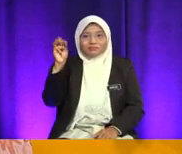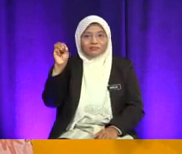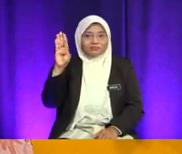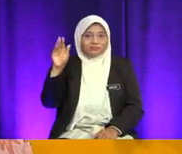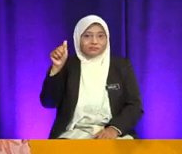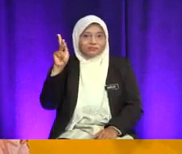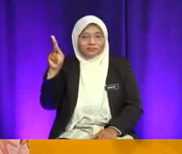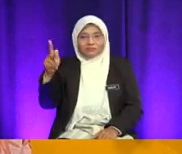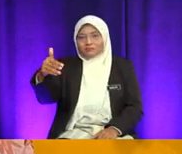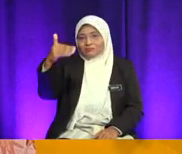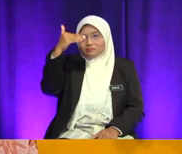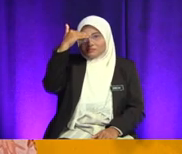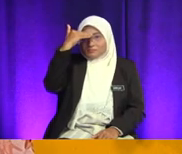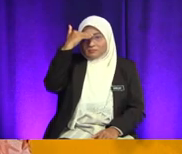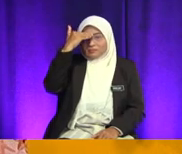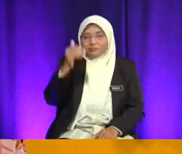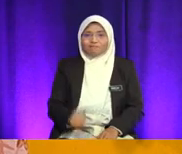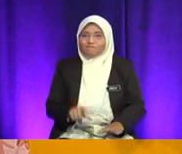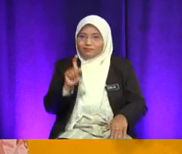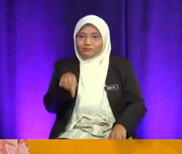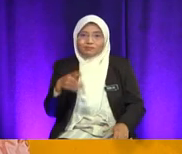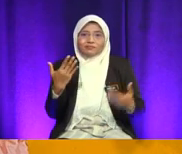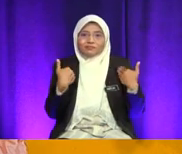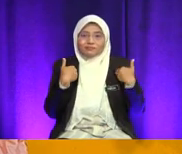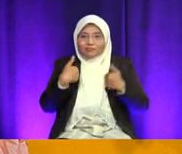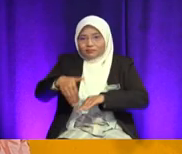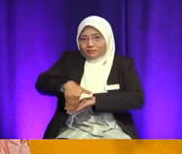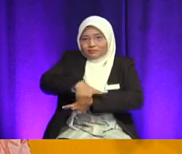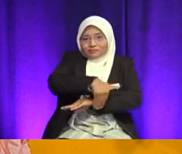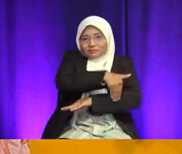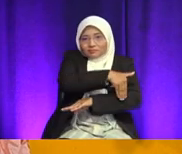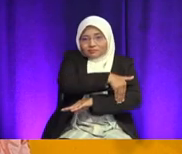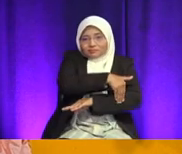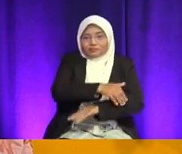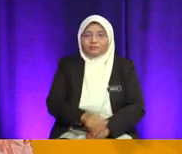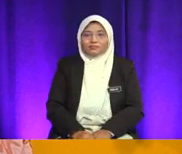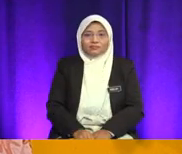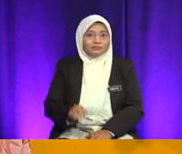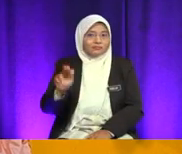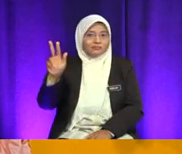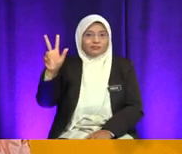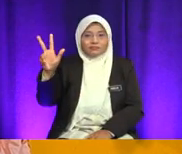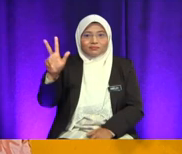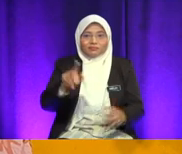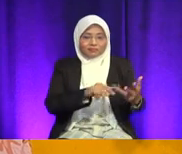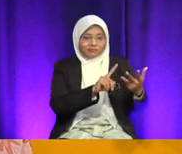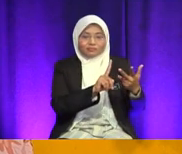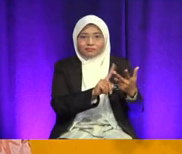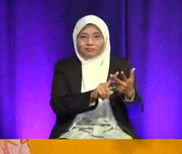supaya tidak ada pencerobohan yang ketiga ialah mempunyai